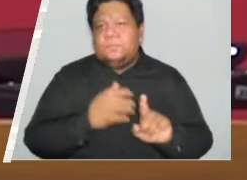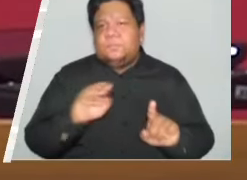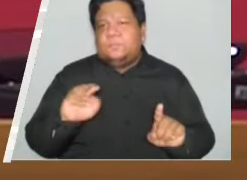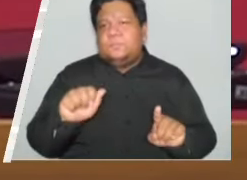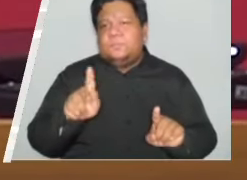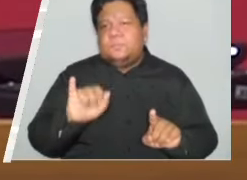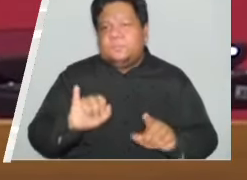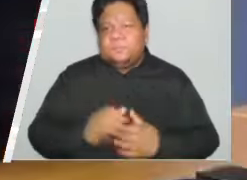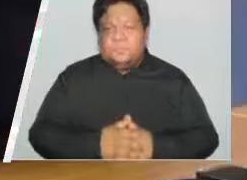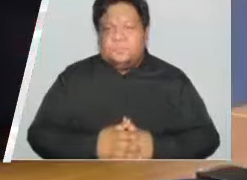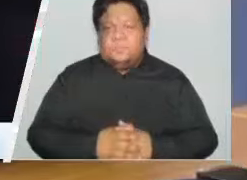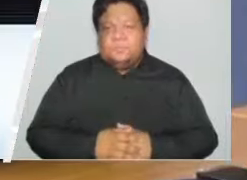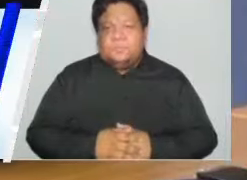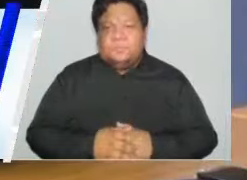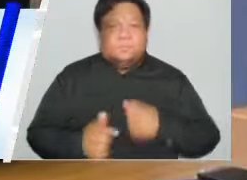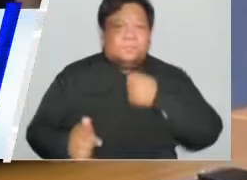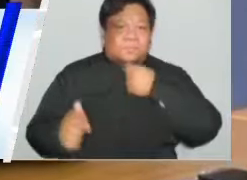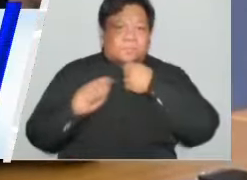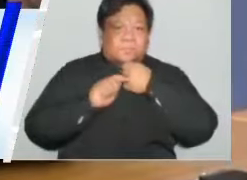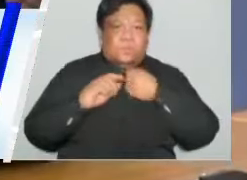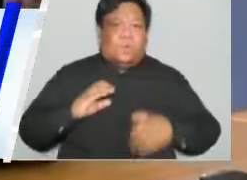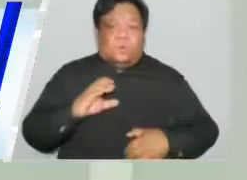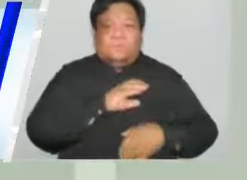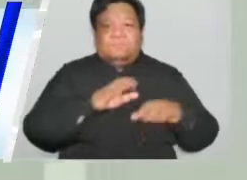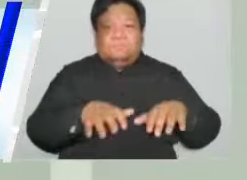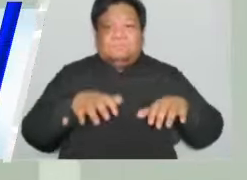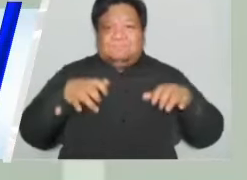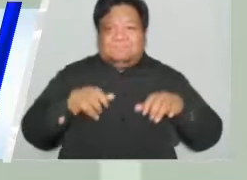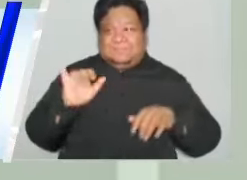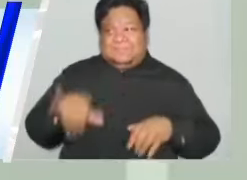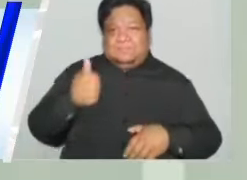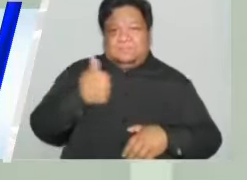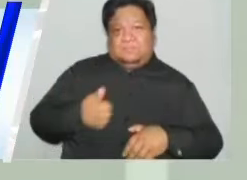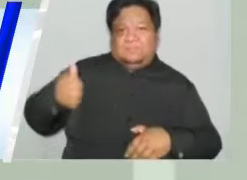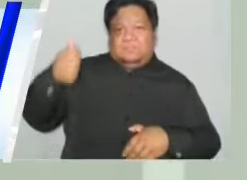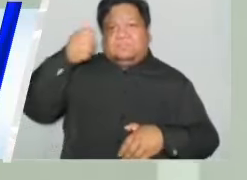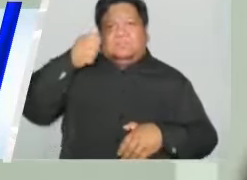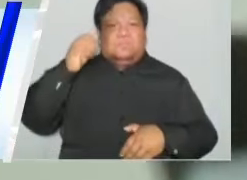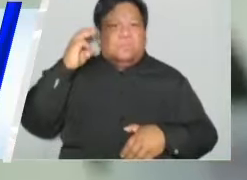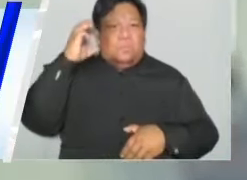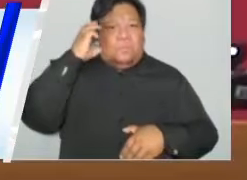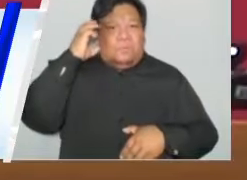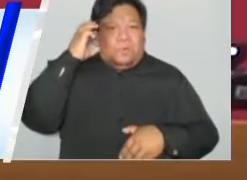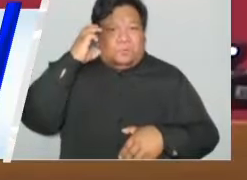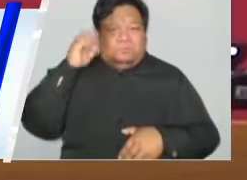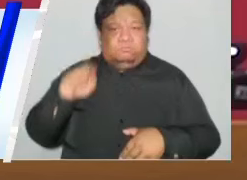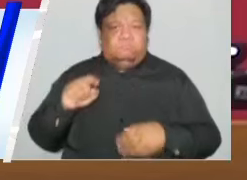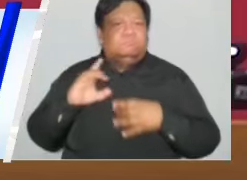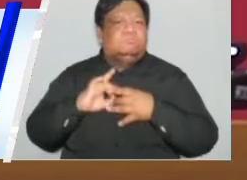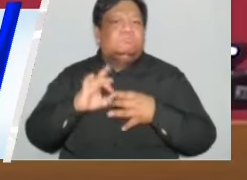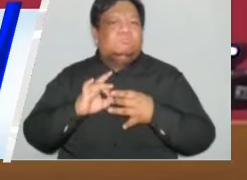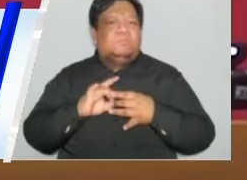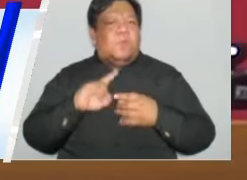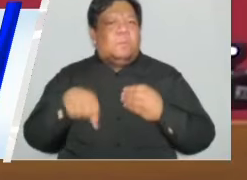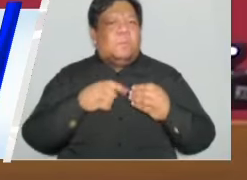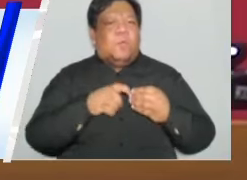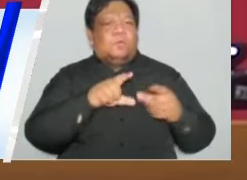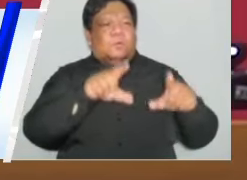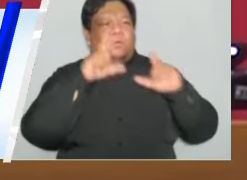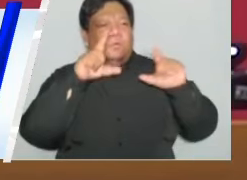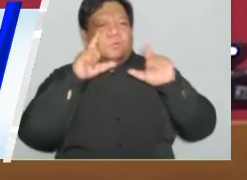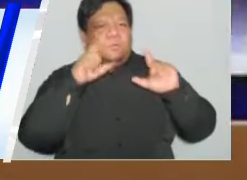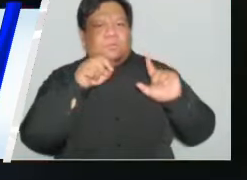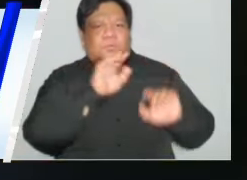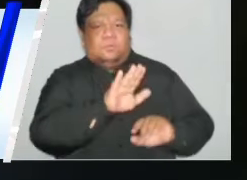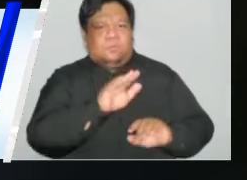Sa plenaryo ng Kamara, sinagot ni Speaker Martin Romualdez ang mga banat ni Vice President Sara Duterte. Nakakaalarma at hindi raw